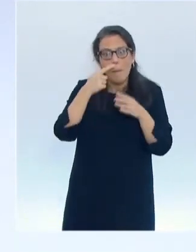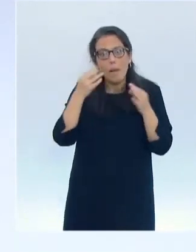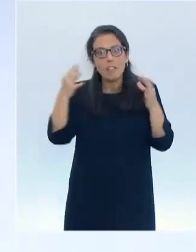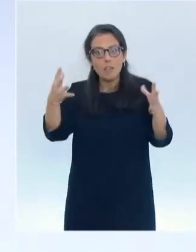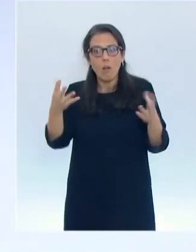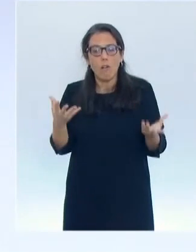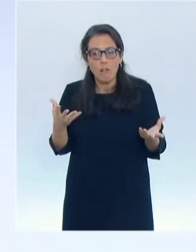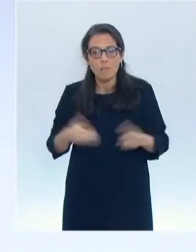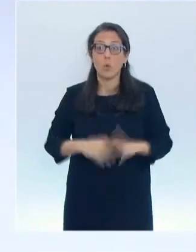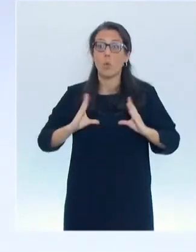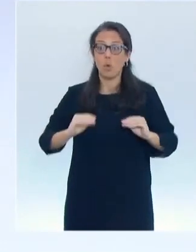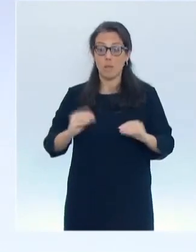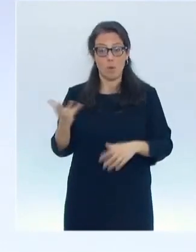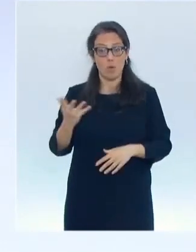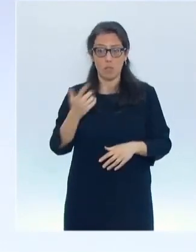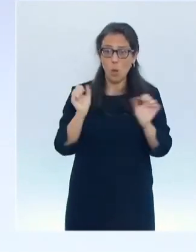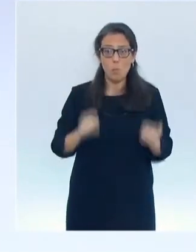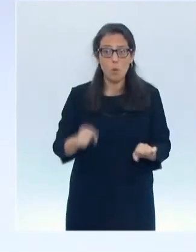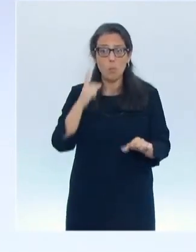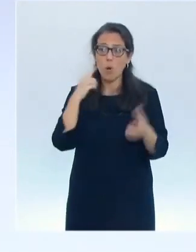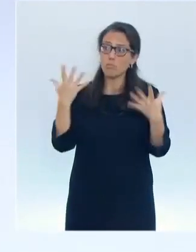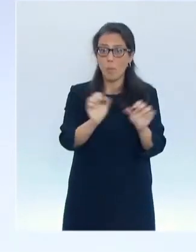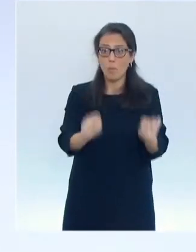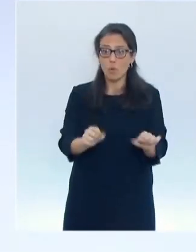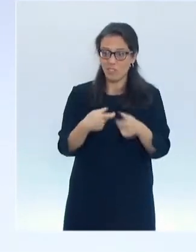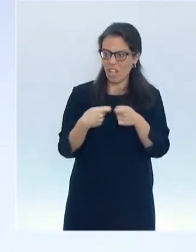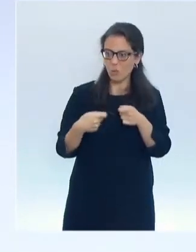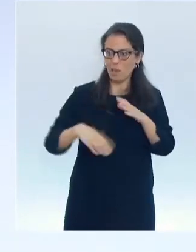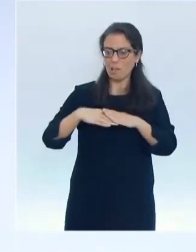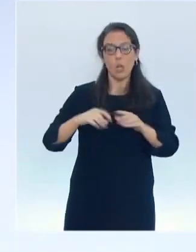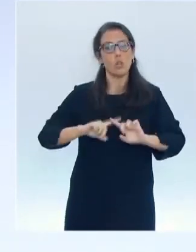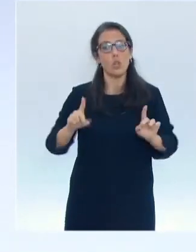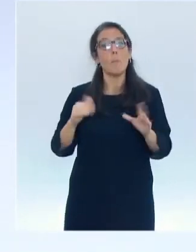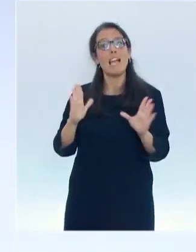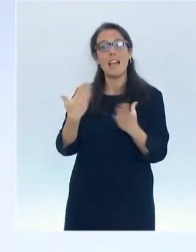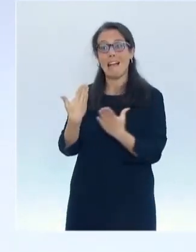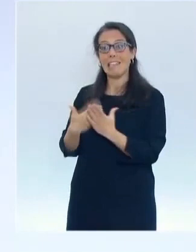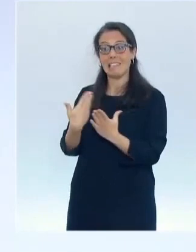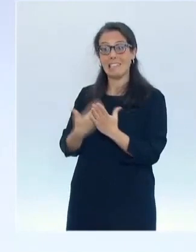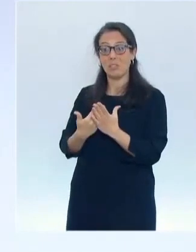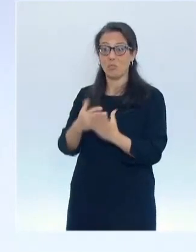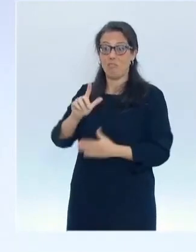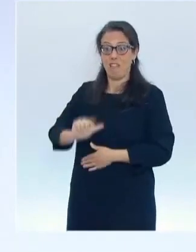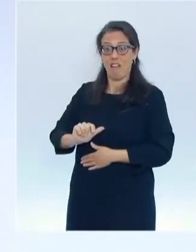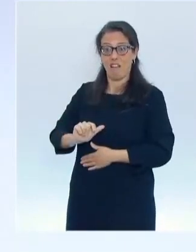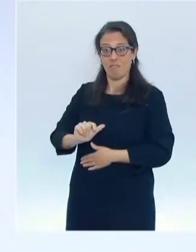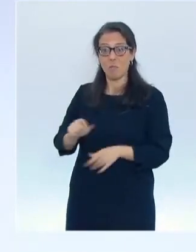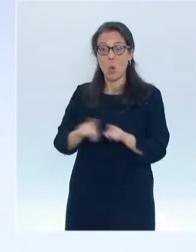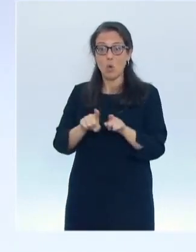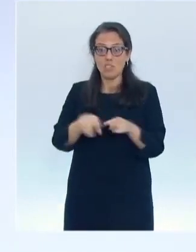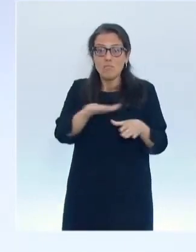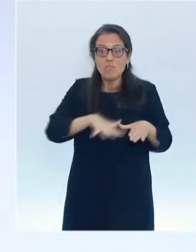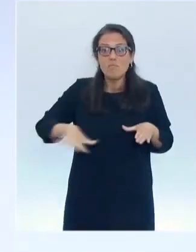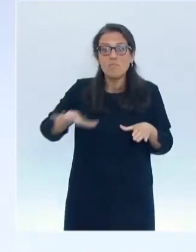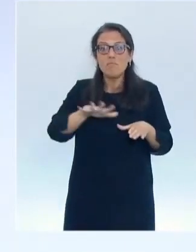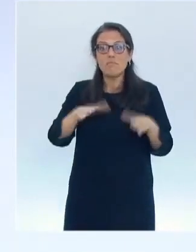bin sport ils vont lâcher 15 milliards cash on n'en parle plus quoi donc deuxième sujet à un vite fait donc je suis là puisque manu a dit qu'on allait augmenter